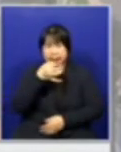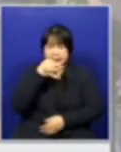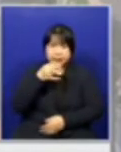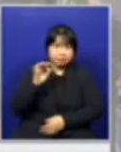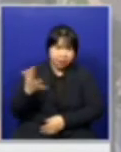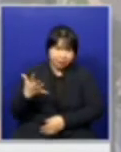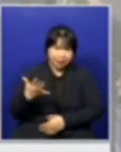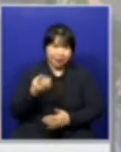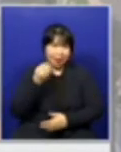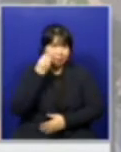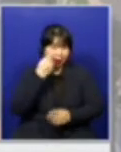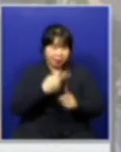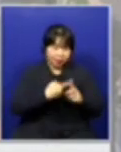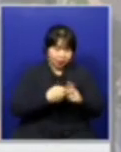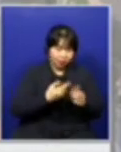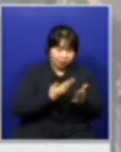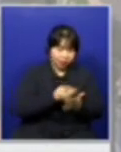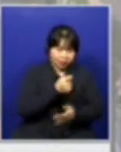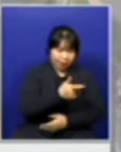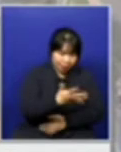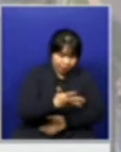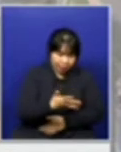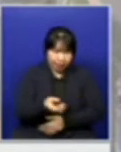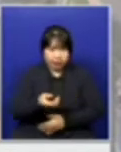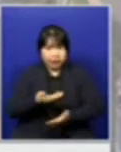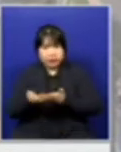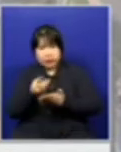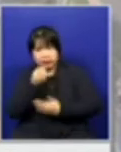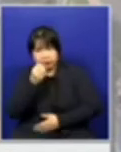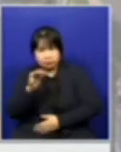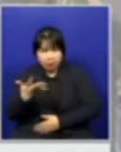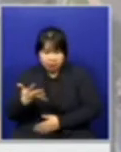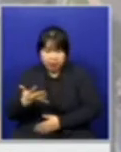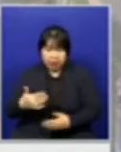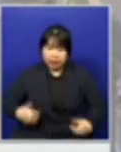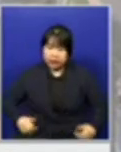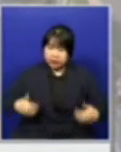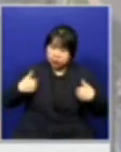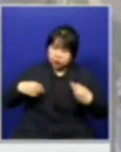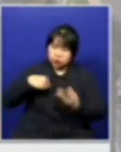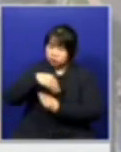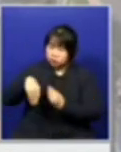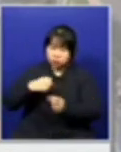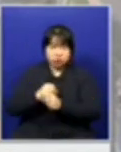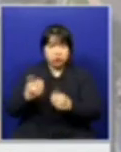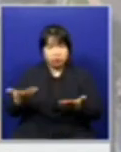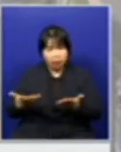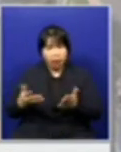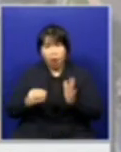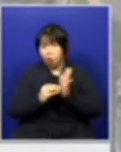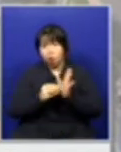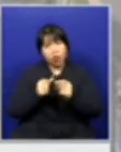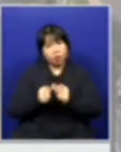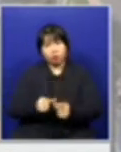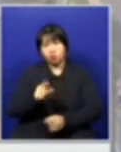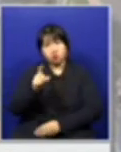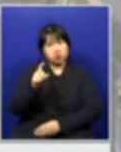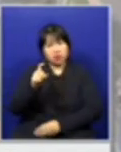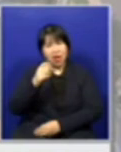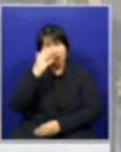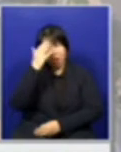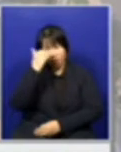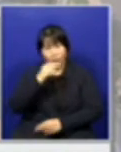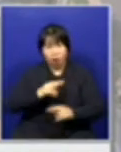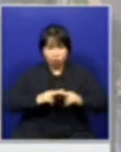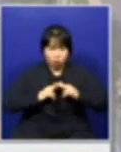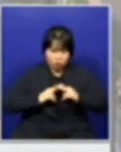ค่าเช่าบ้านไม่มีค่าอาหารไม่มีค่าที่จะดำรงชีวิตอยู่ได้ในเมืองหลวงที่เป็นเมืองที่ต้องพึ่งพาตัว